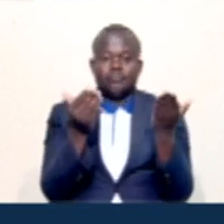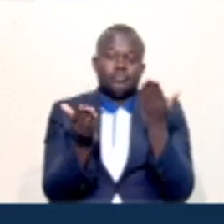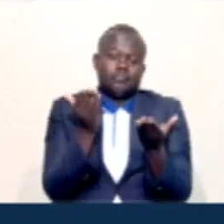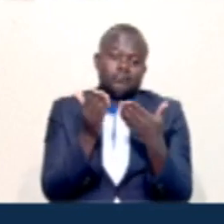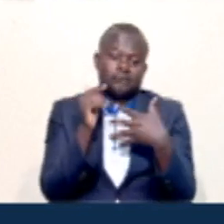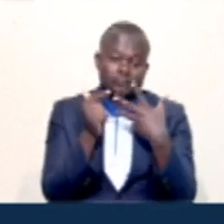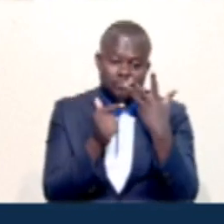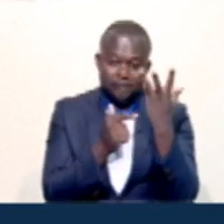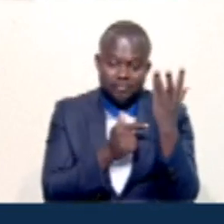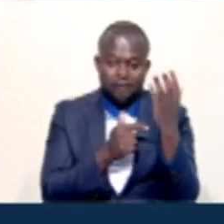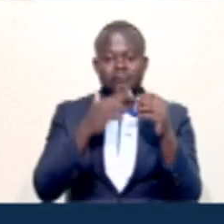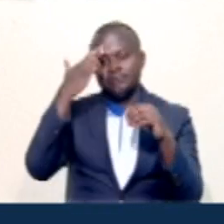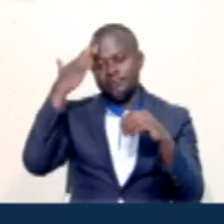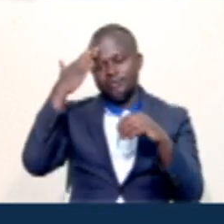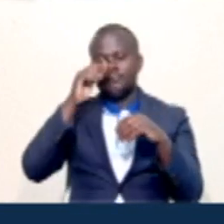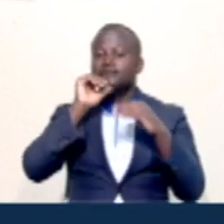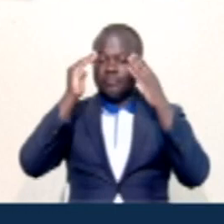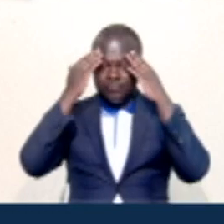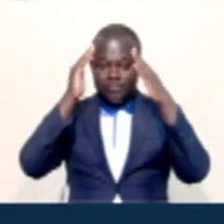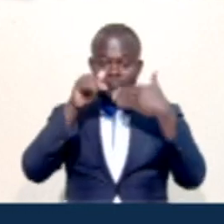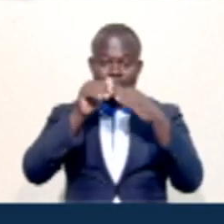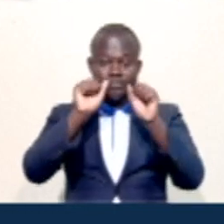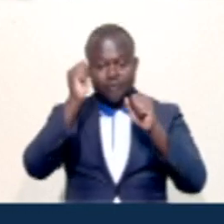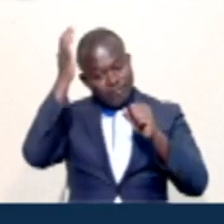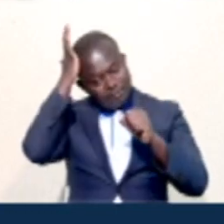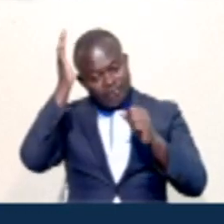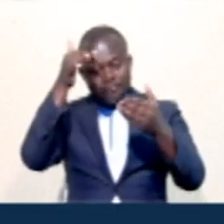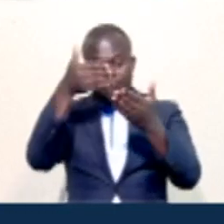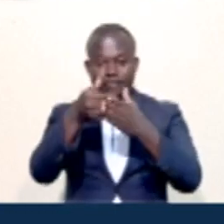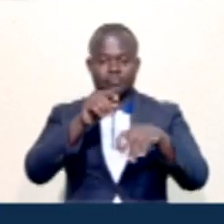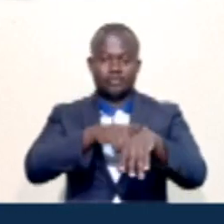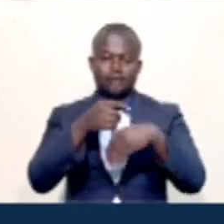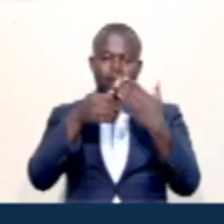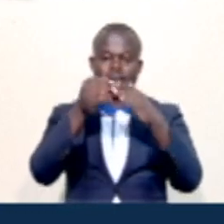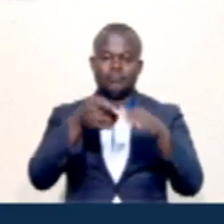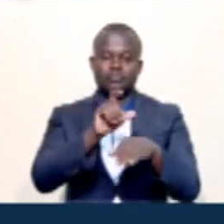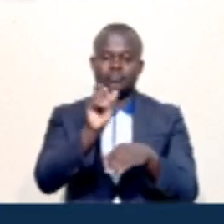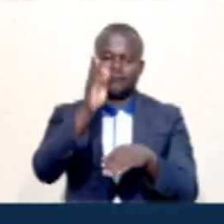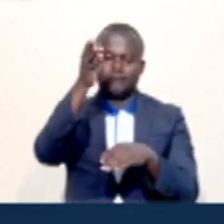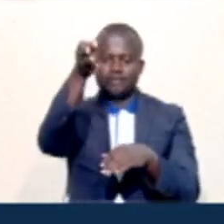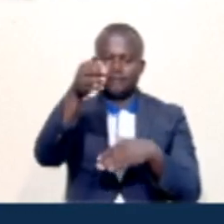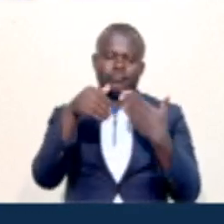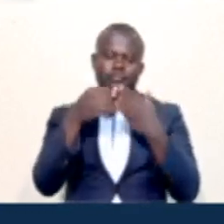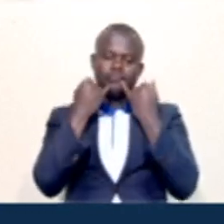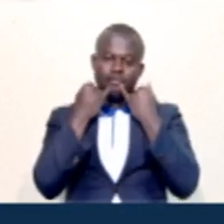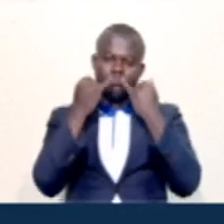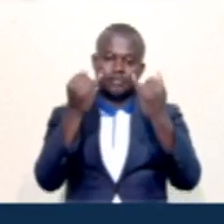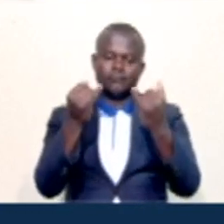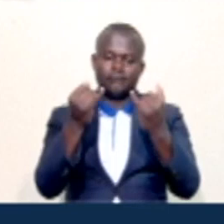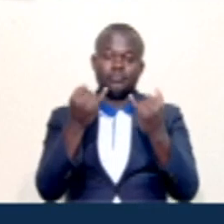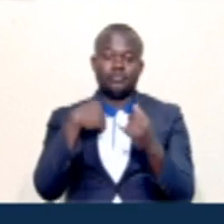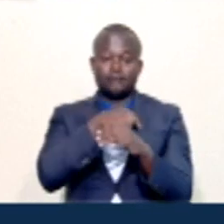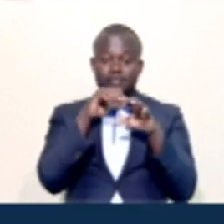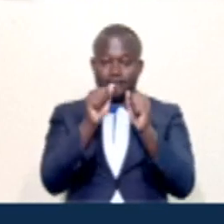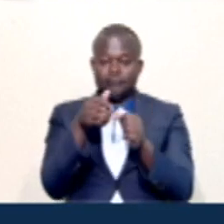ni ikintu umuntu ashyize mu mutwe. Ntabwo nari nzi ko wabifata mu mutwe kugeza uzaza mu cyumweru gitaha ukaba wabimubwira. Ushobora